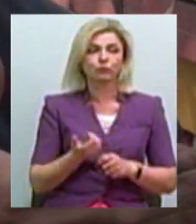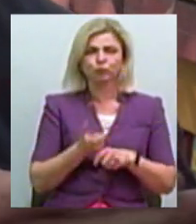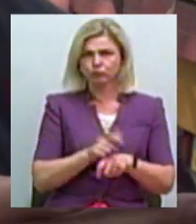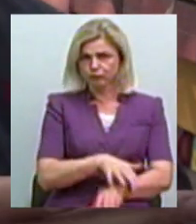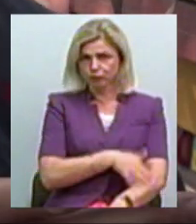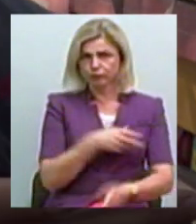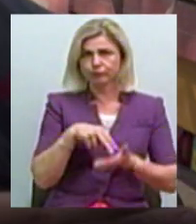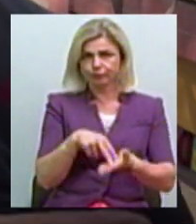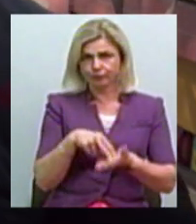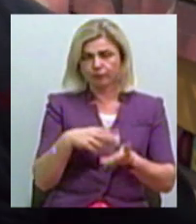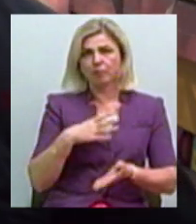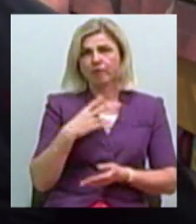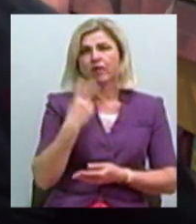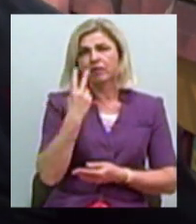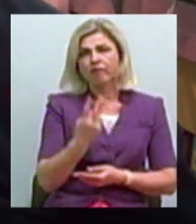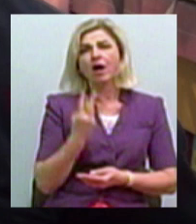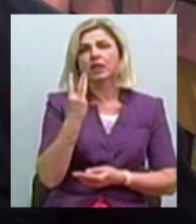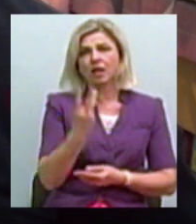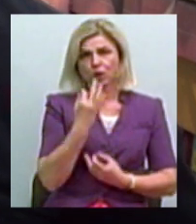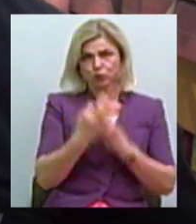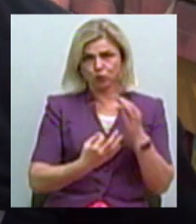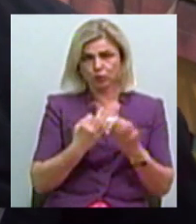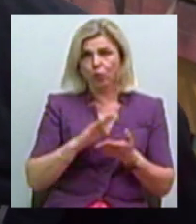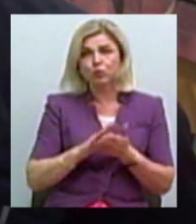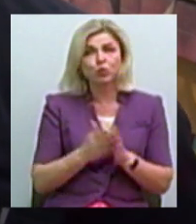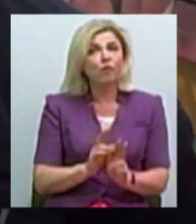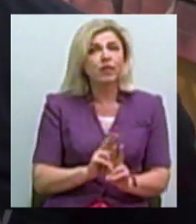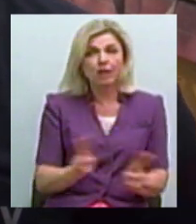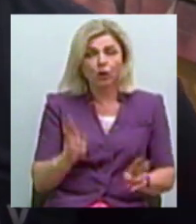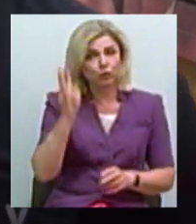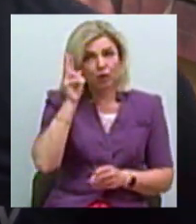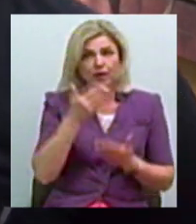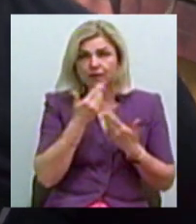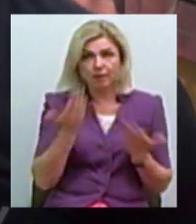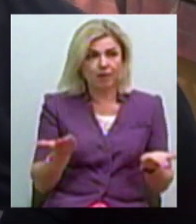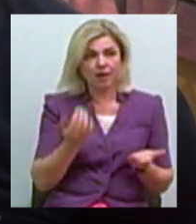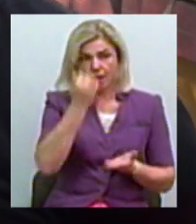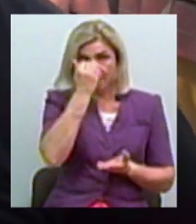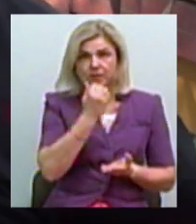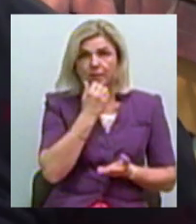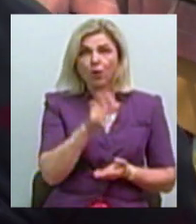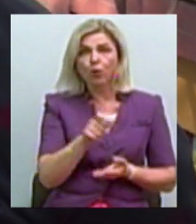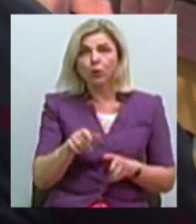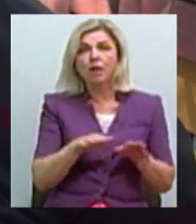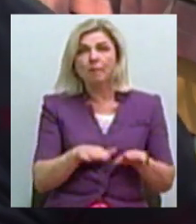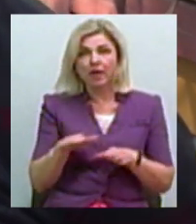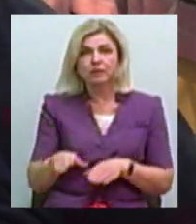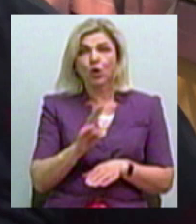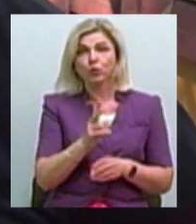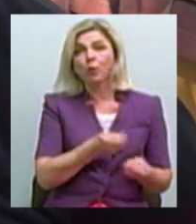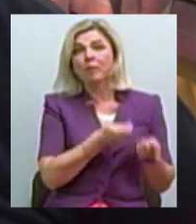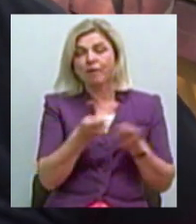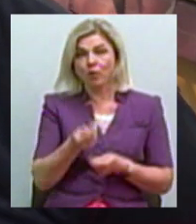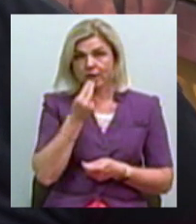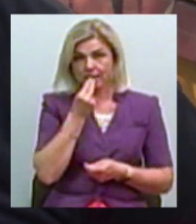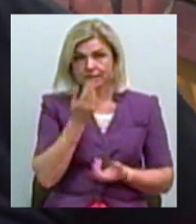стояти. Буває по двоє, по троє суток стоїмо. Условій ніяких нема, туалетів нема. Спасибо людям місцевим, які возять їсти,